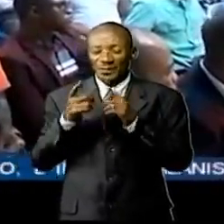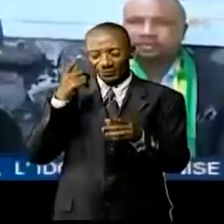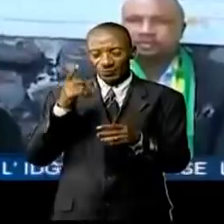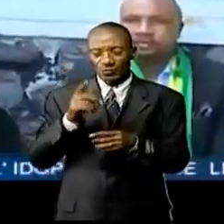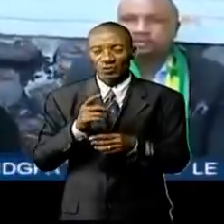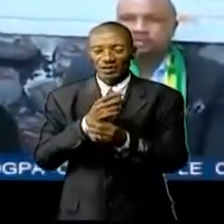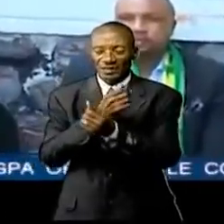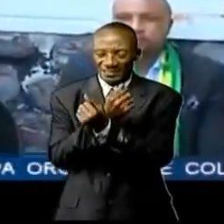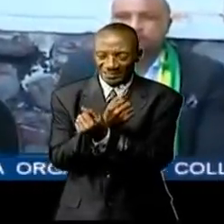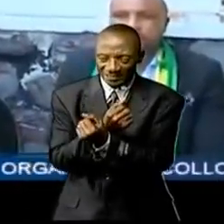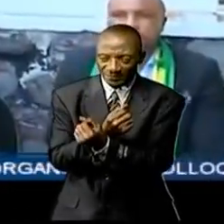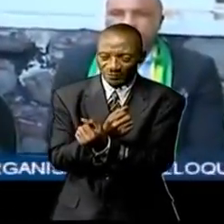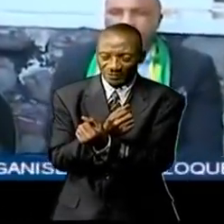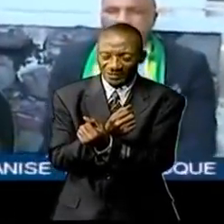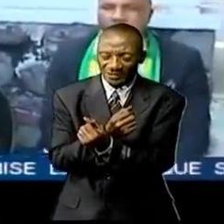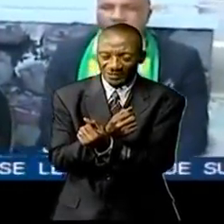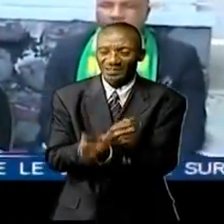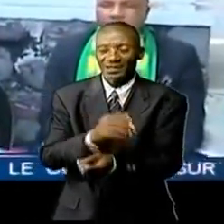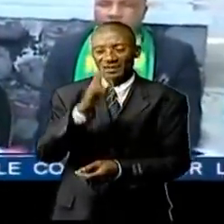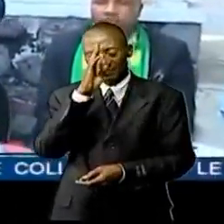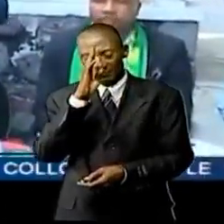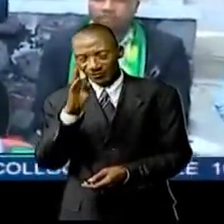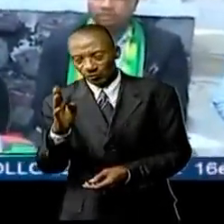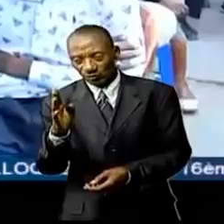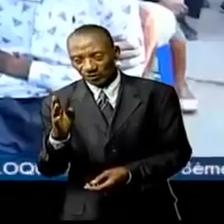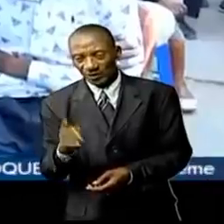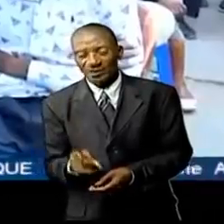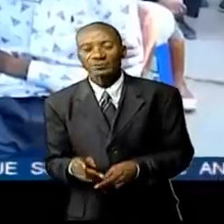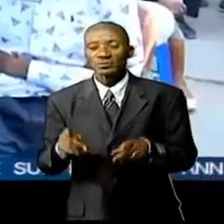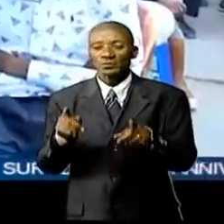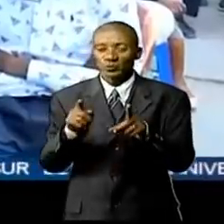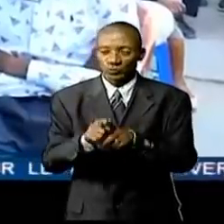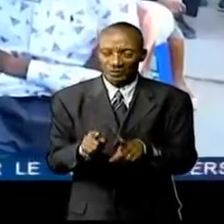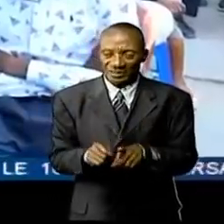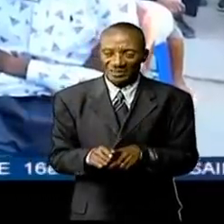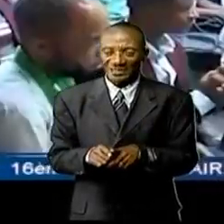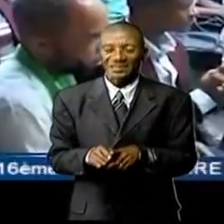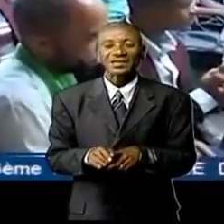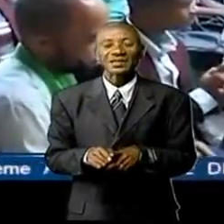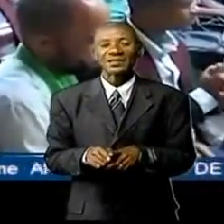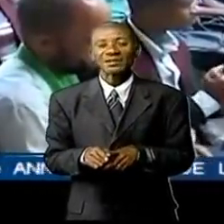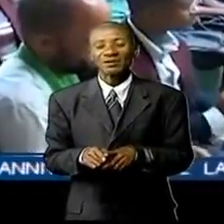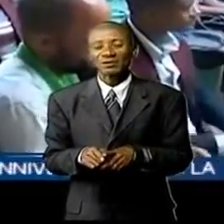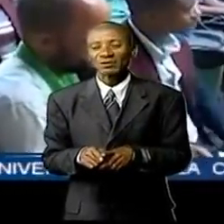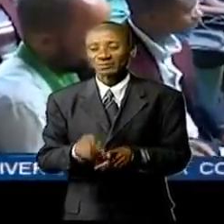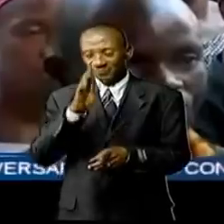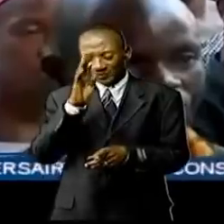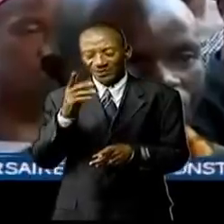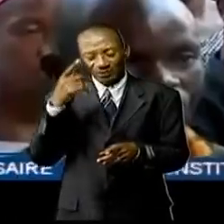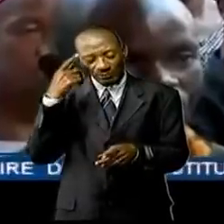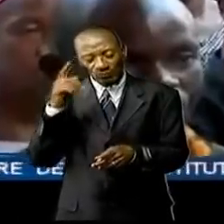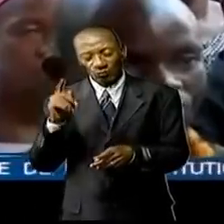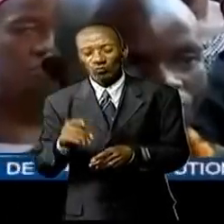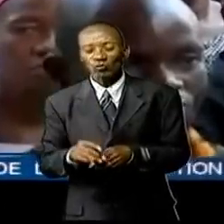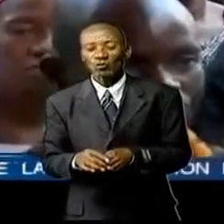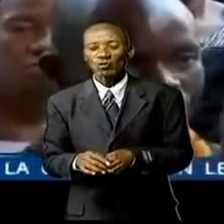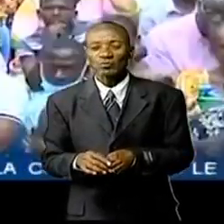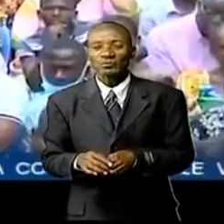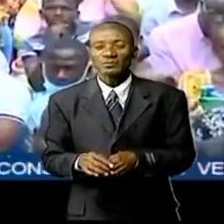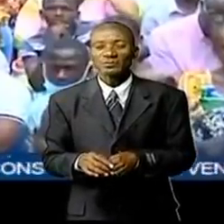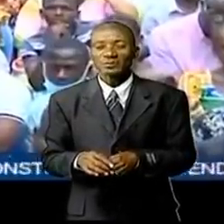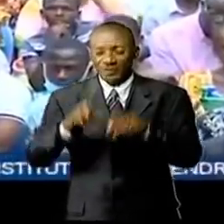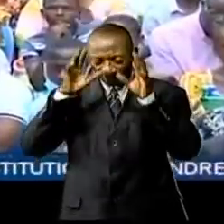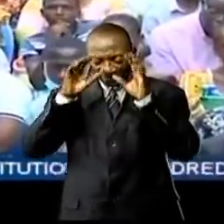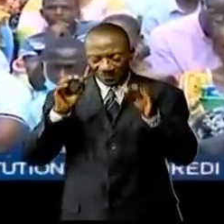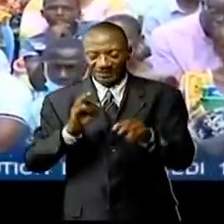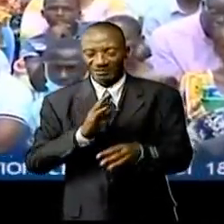lors de cette rencontre qui était à la fois politique et fraternelle au siège du CNC. Message bien capté par ses